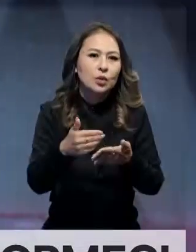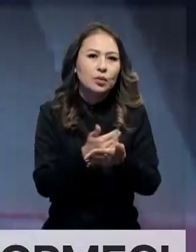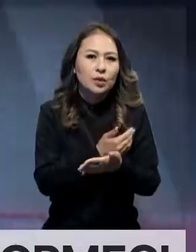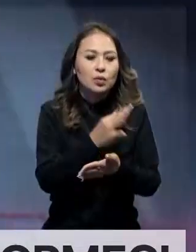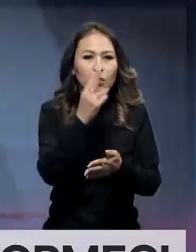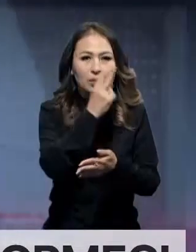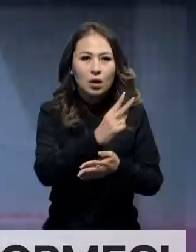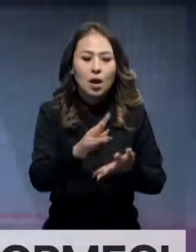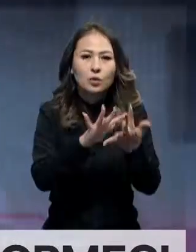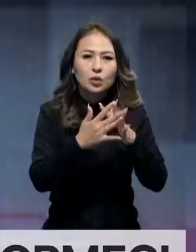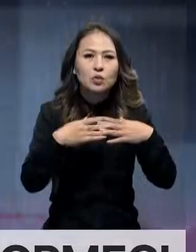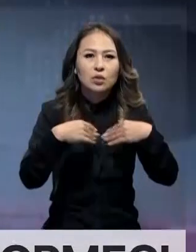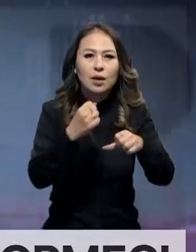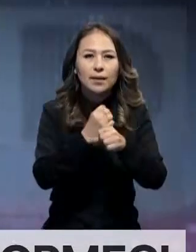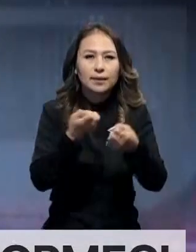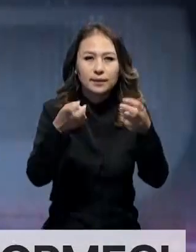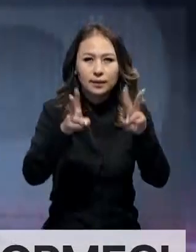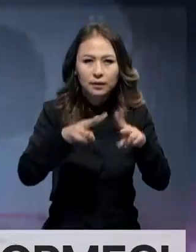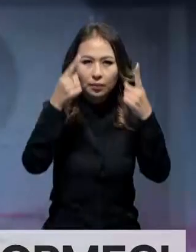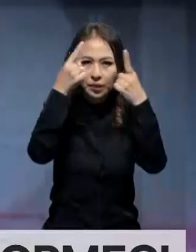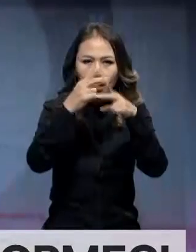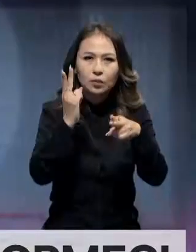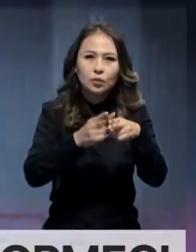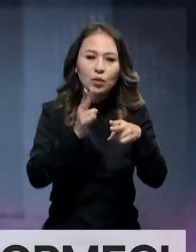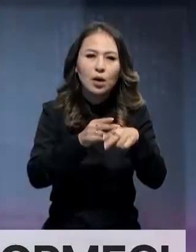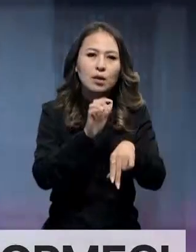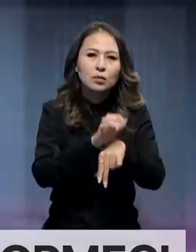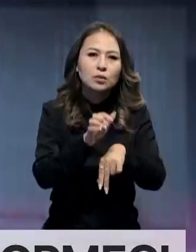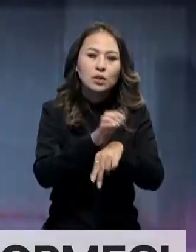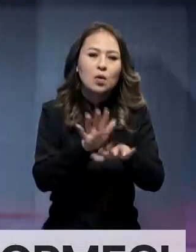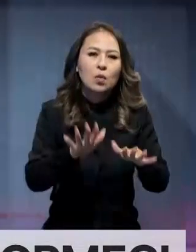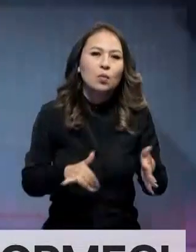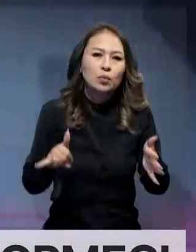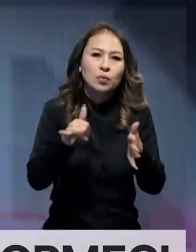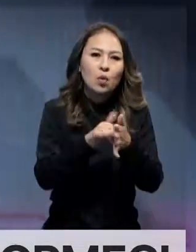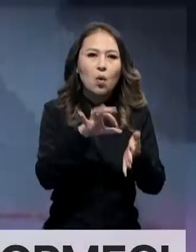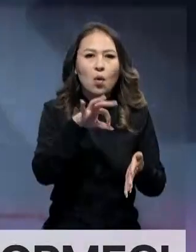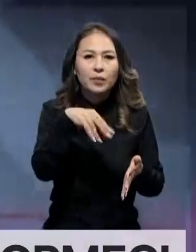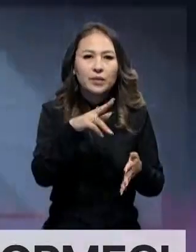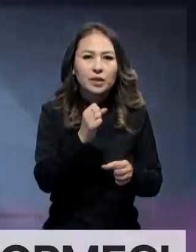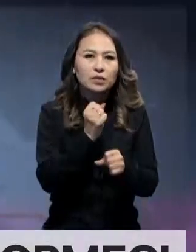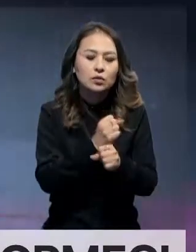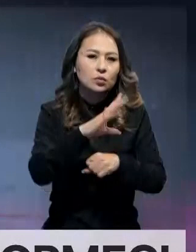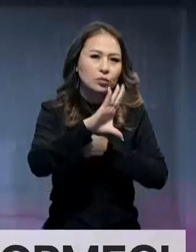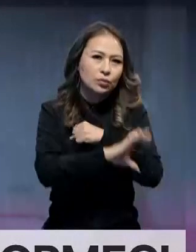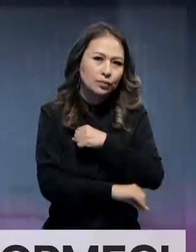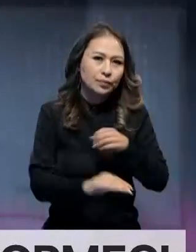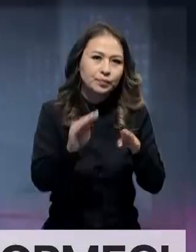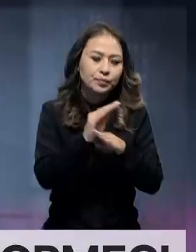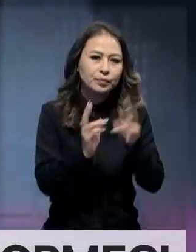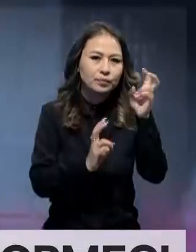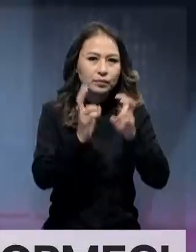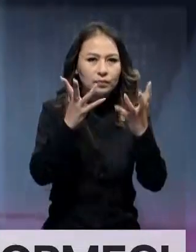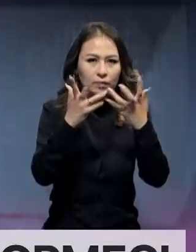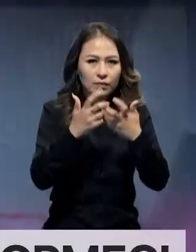жаңа өнімдерін көрді. Мұнда ауыл шаруашылығына арналған техника, металл өңдеуге арналған қондырғылар, оптикалық аспаптардың соңғы үлгілері,